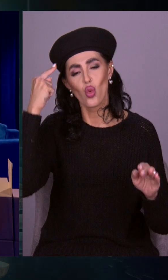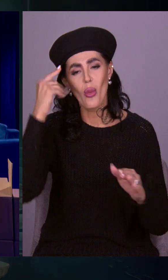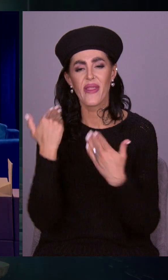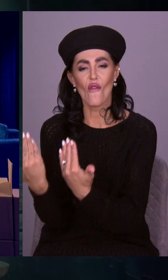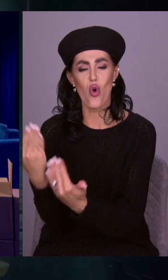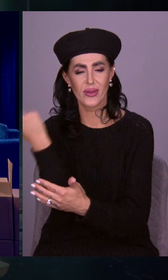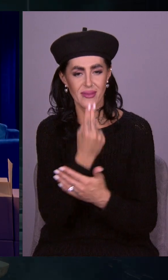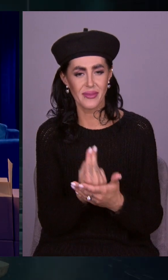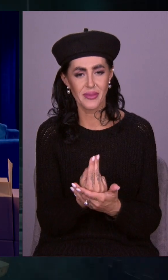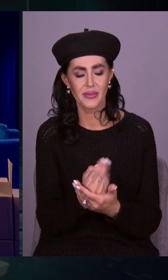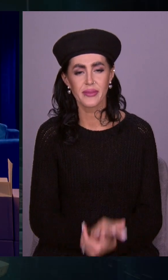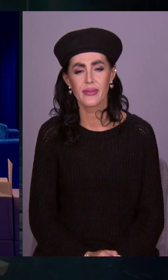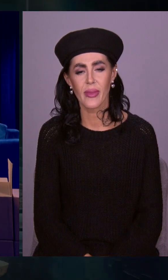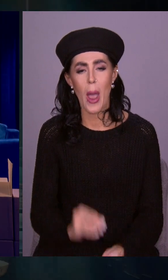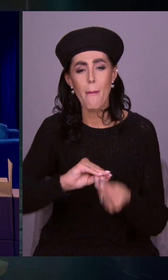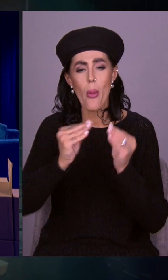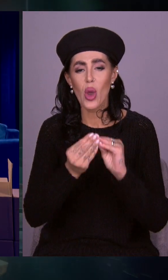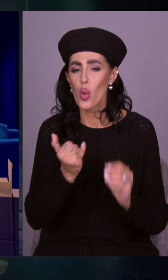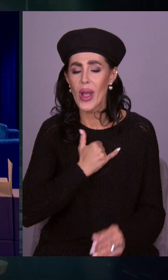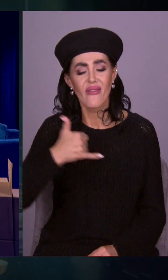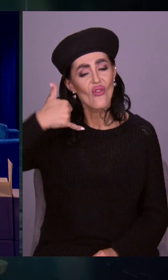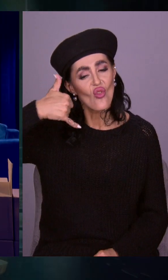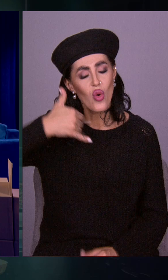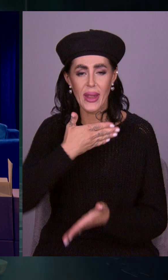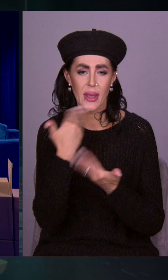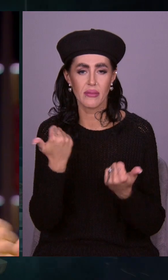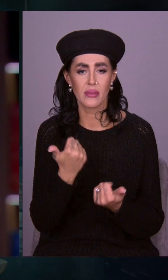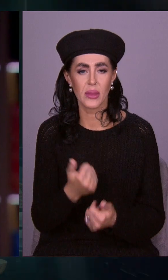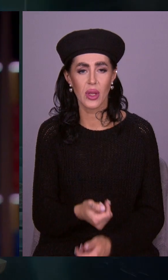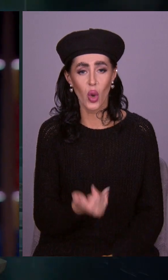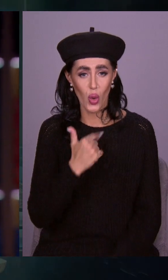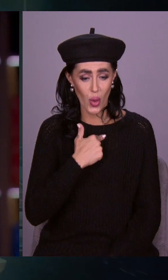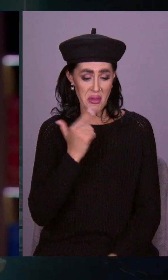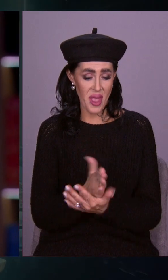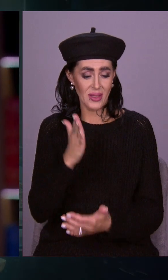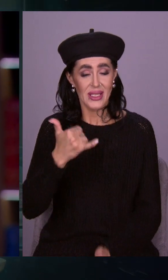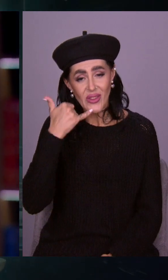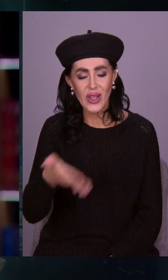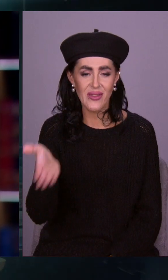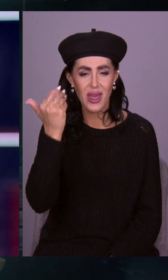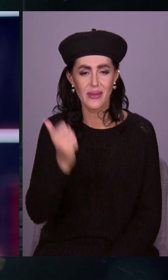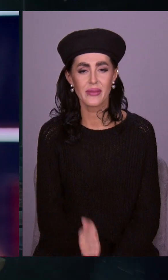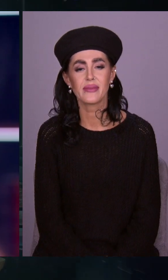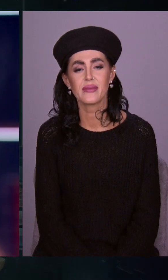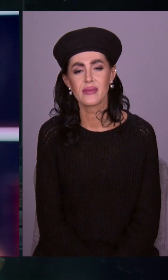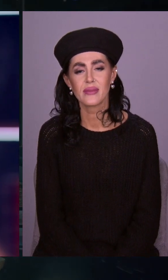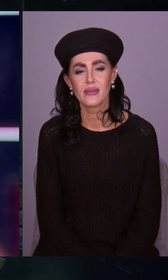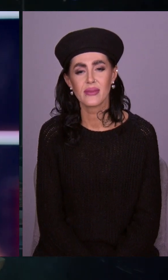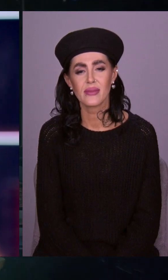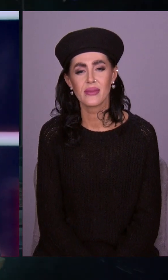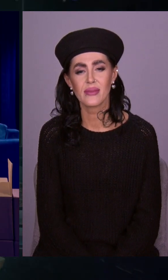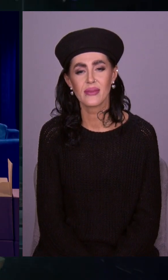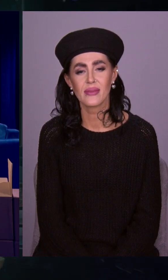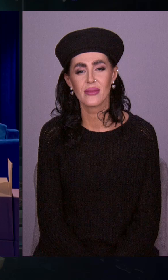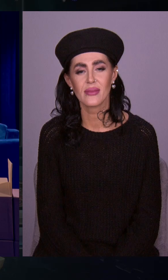Клас! Так, проблема в тому, що в мене нема номера Монатіки. У мене є. То дзвони. Ні, записуй. Ні, ну я думаю, що